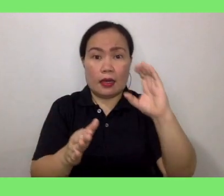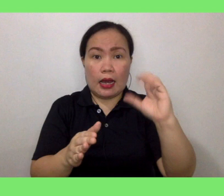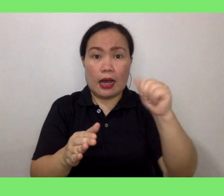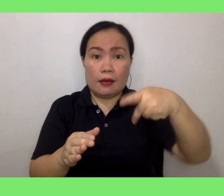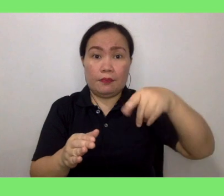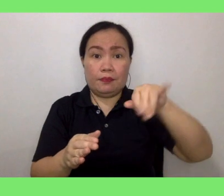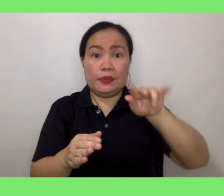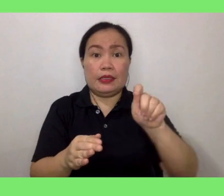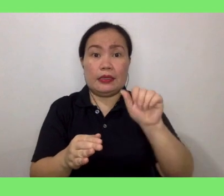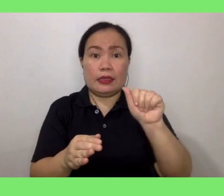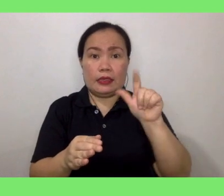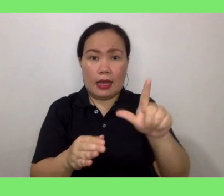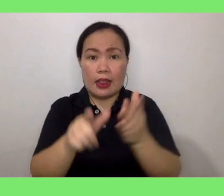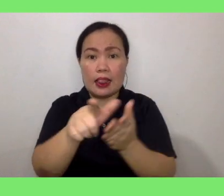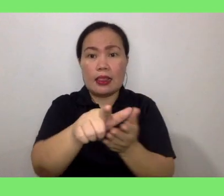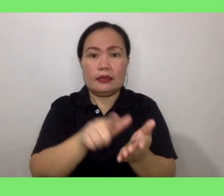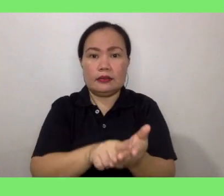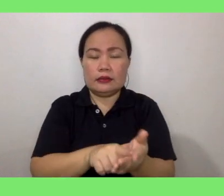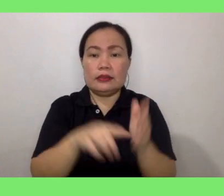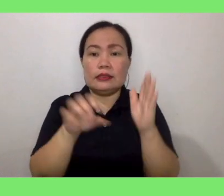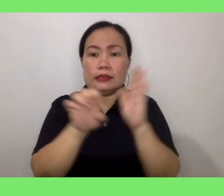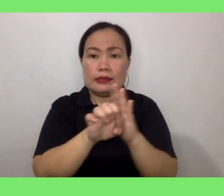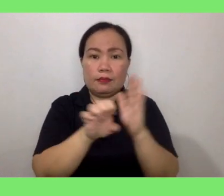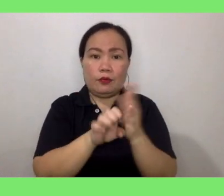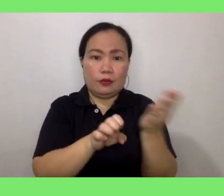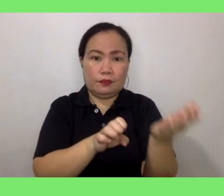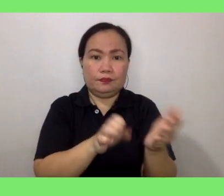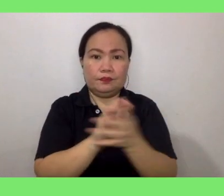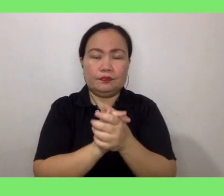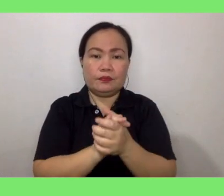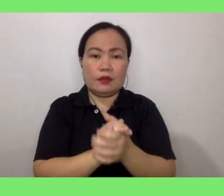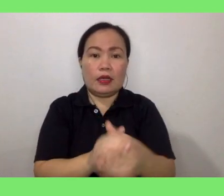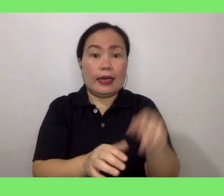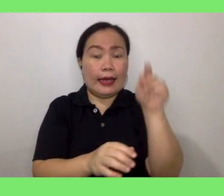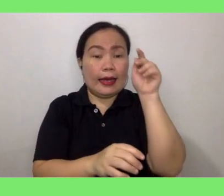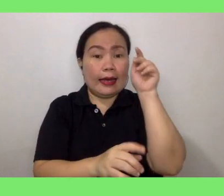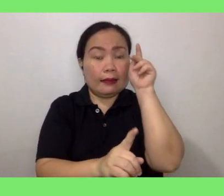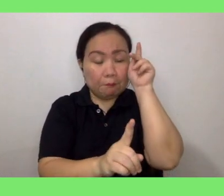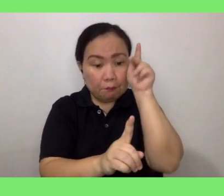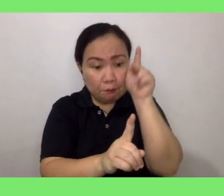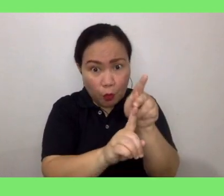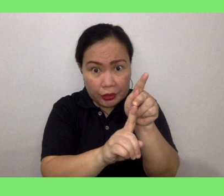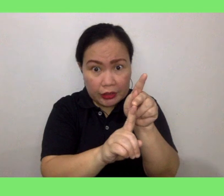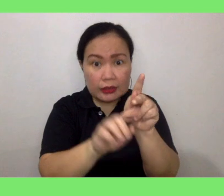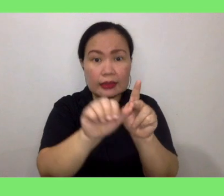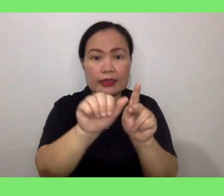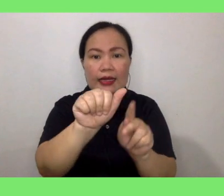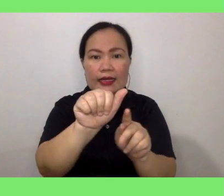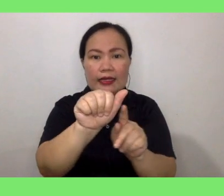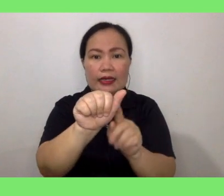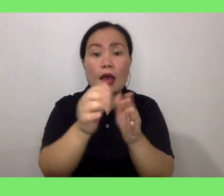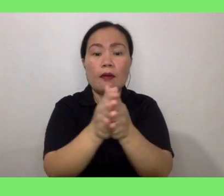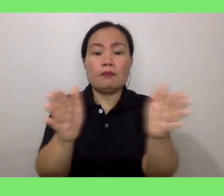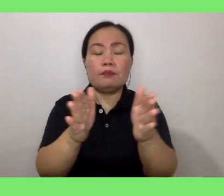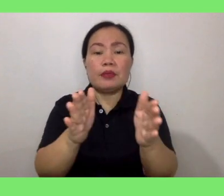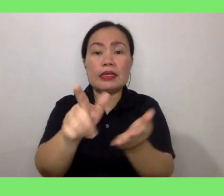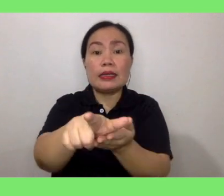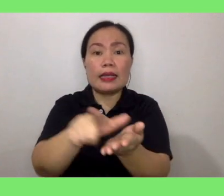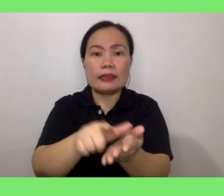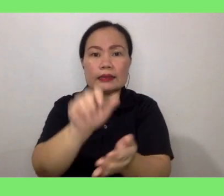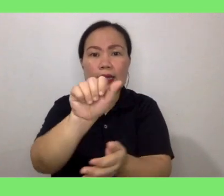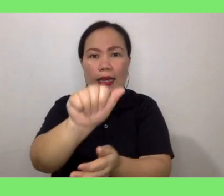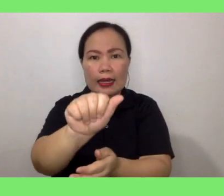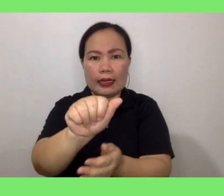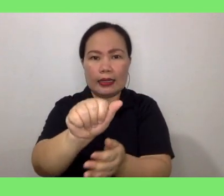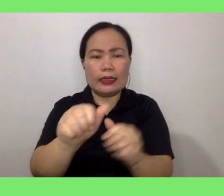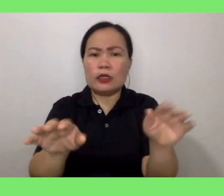We are using capital letter. Halimbawa po, I have here point A. So, kung meron kang point, papangalanan mo siya using